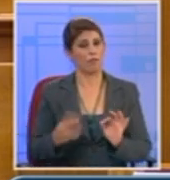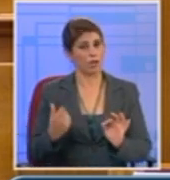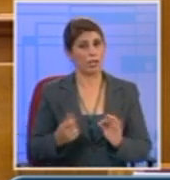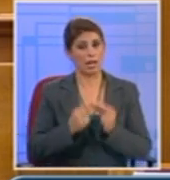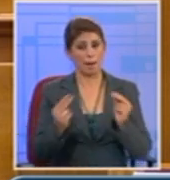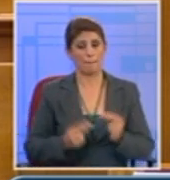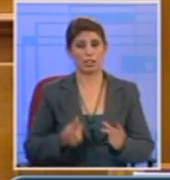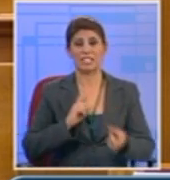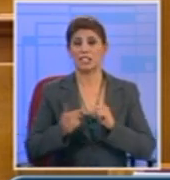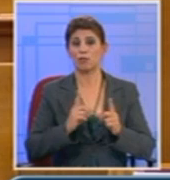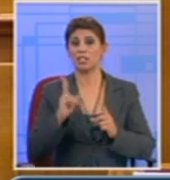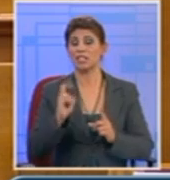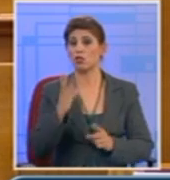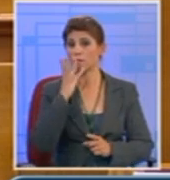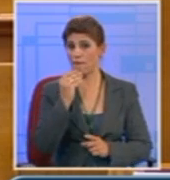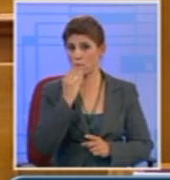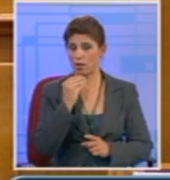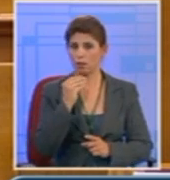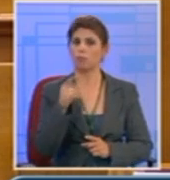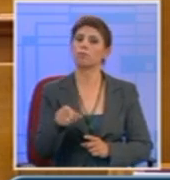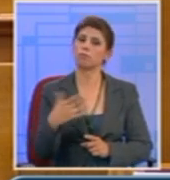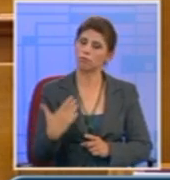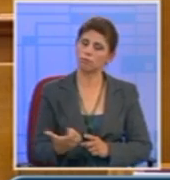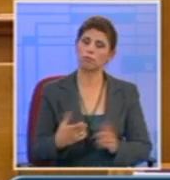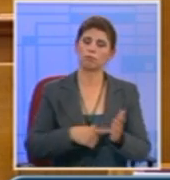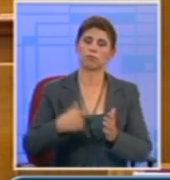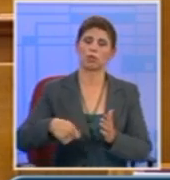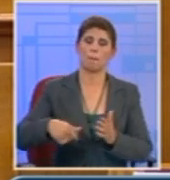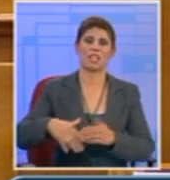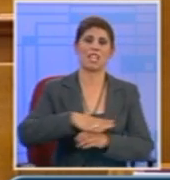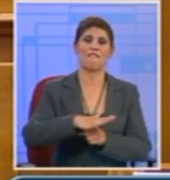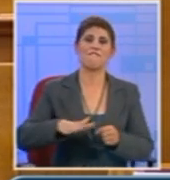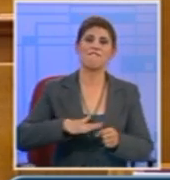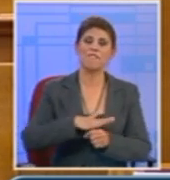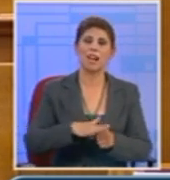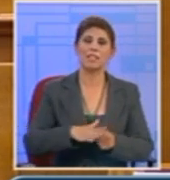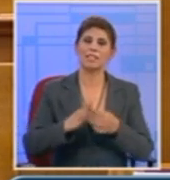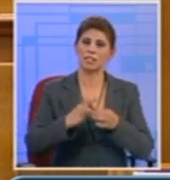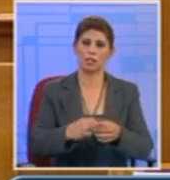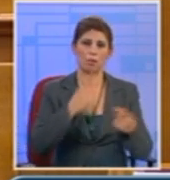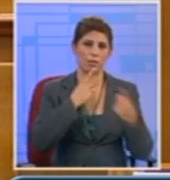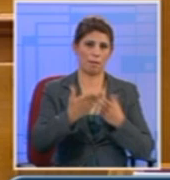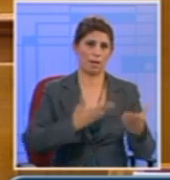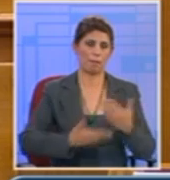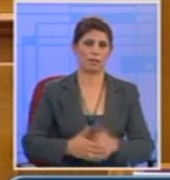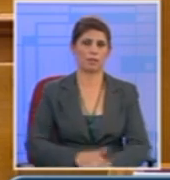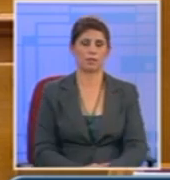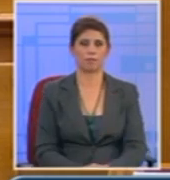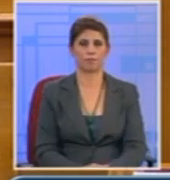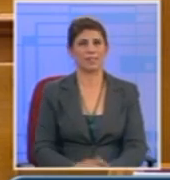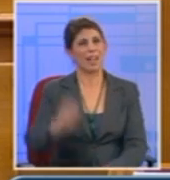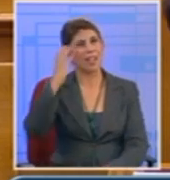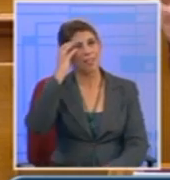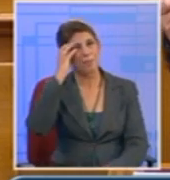συμφωνίας της 20ς φεβρουαρίου και συνιστά τη νομική βάση της συνεχιζόμενης διαπραγμάτευσης θυμάστε την